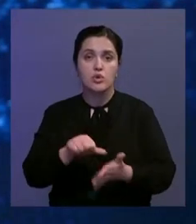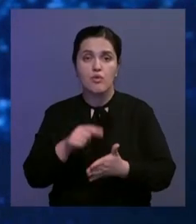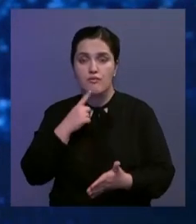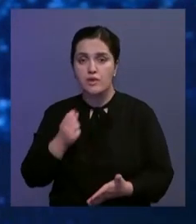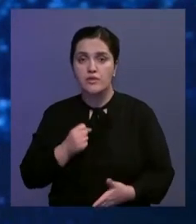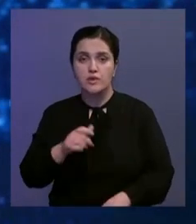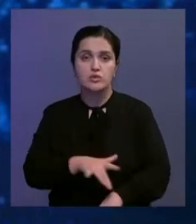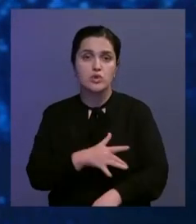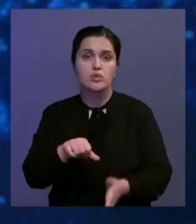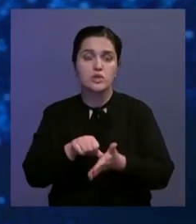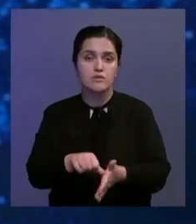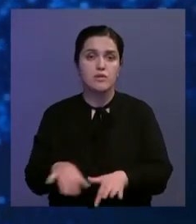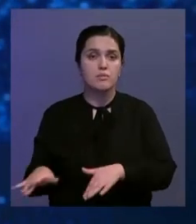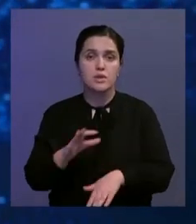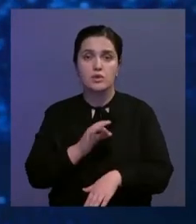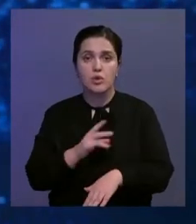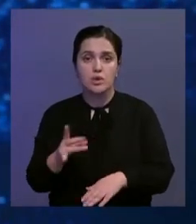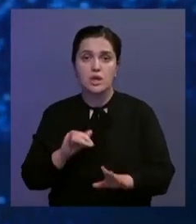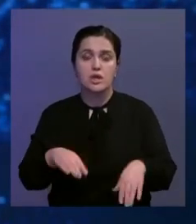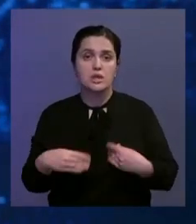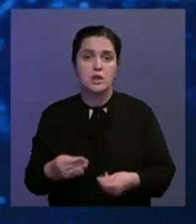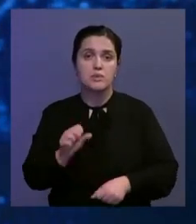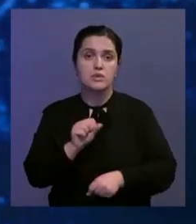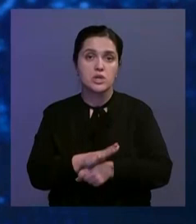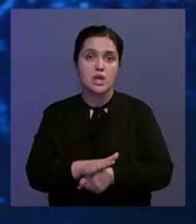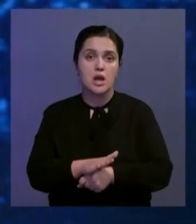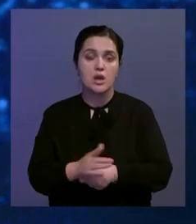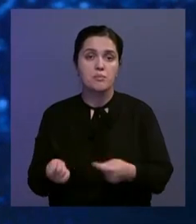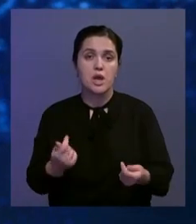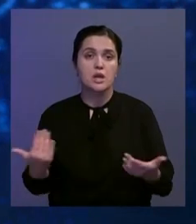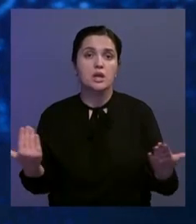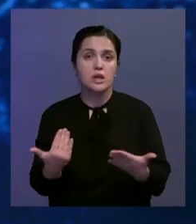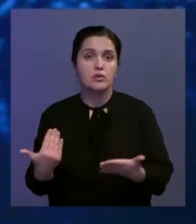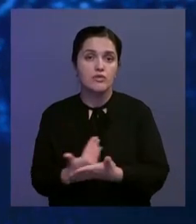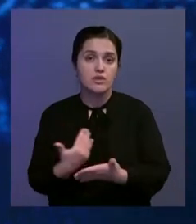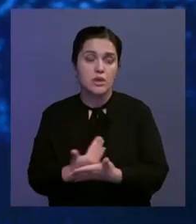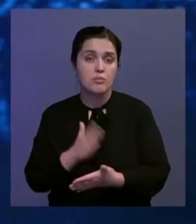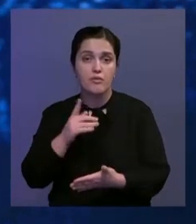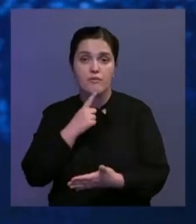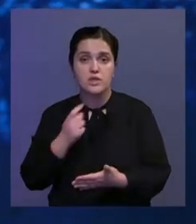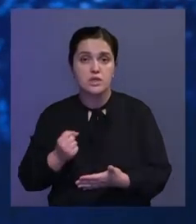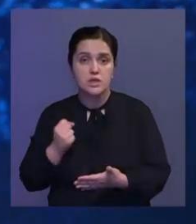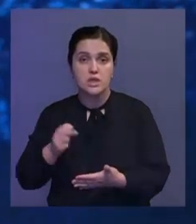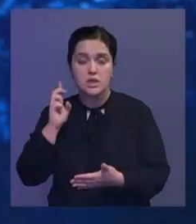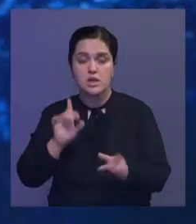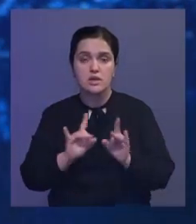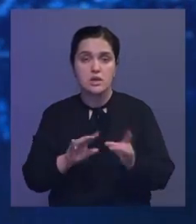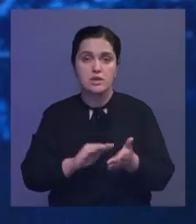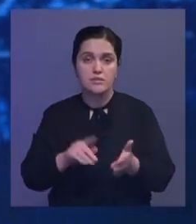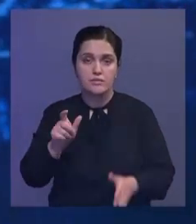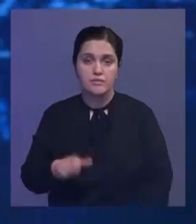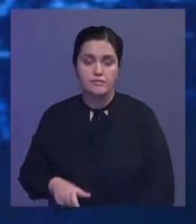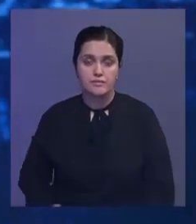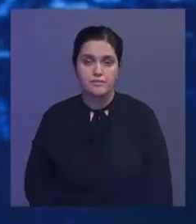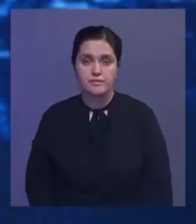подчеркнул высокую роль военнослужащих, участвующих в миссиях ООН, и дал поручение командирам. Какие новшества ждут вооруженные силы страны, расскажет